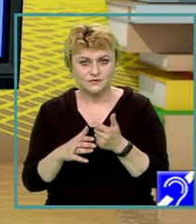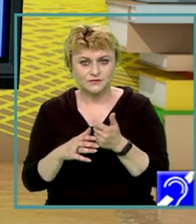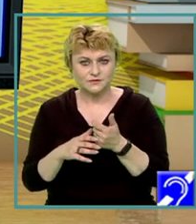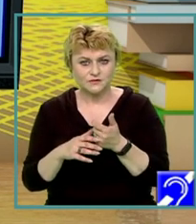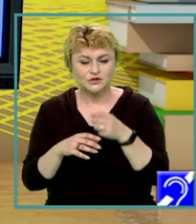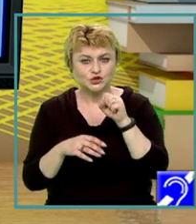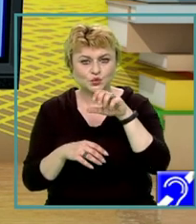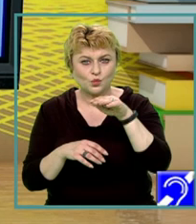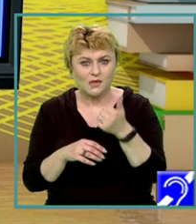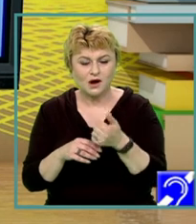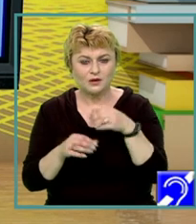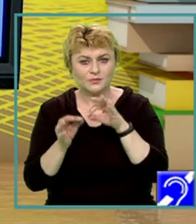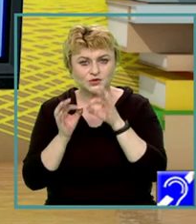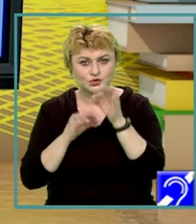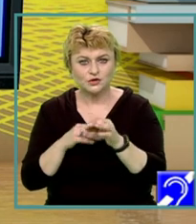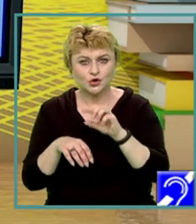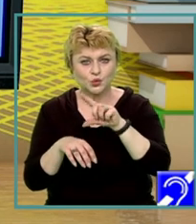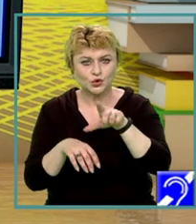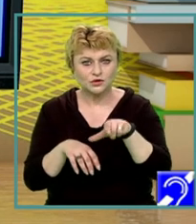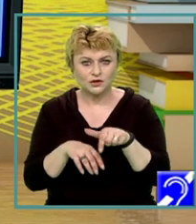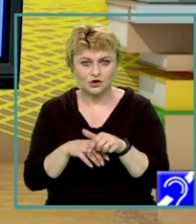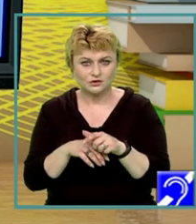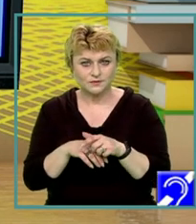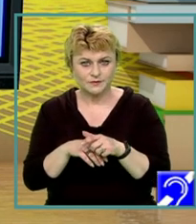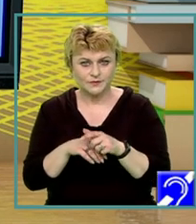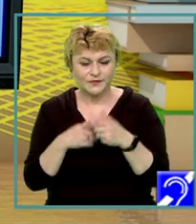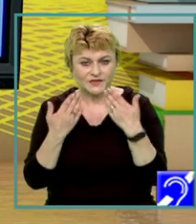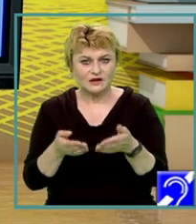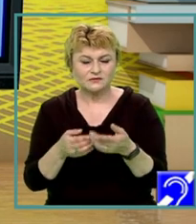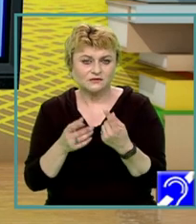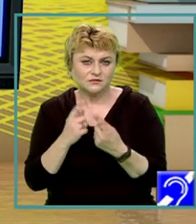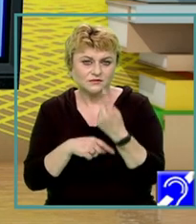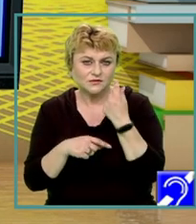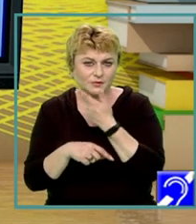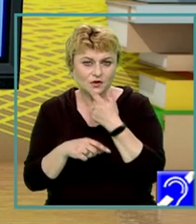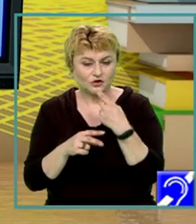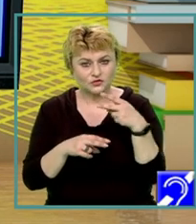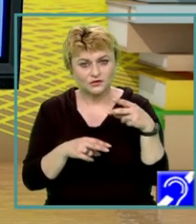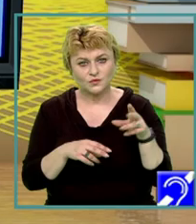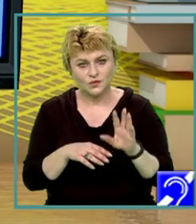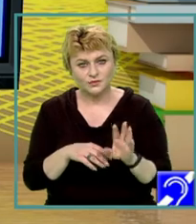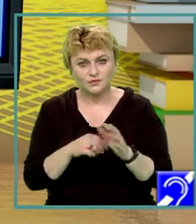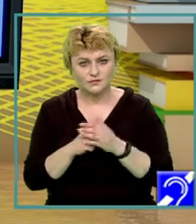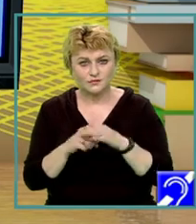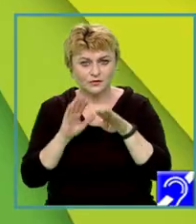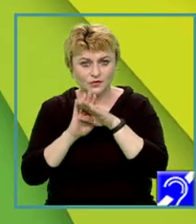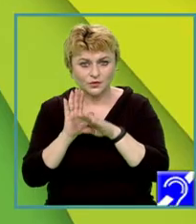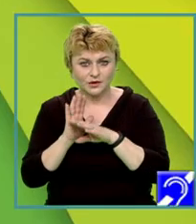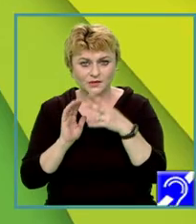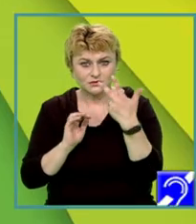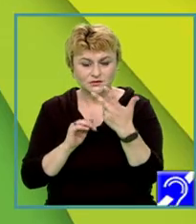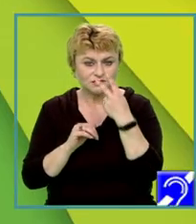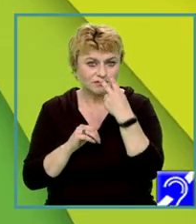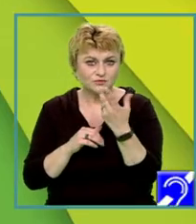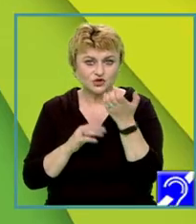suma măsurilor unghiurilor date inițial continuăm cu problema tre să vedem